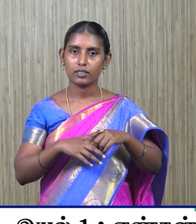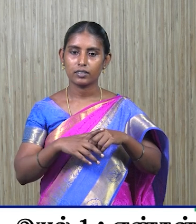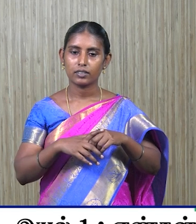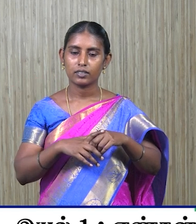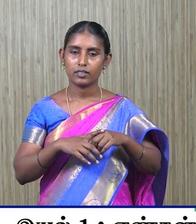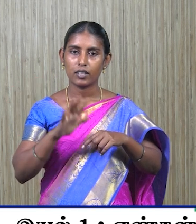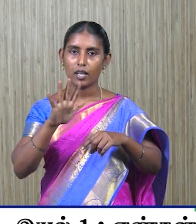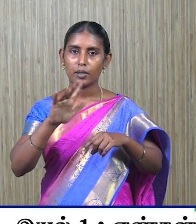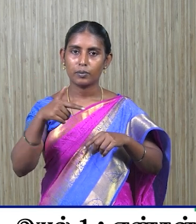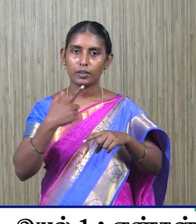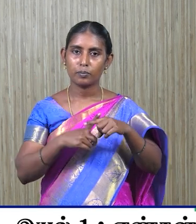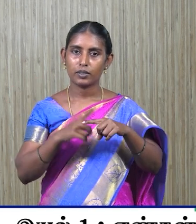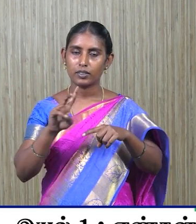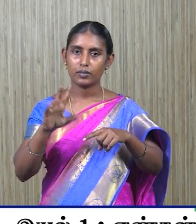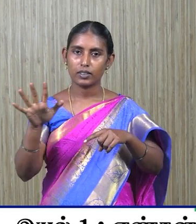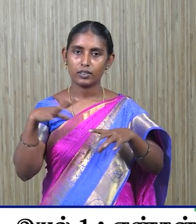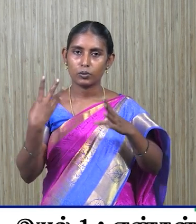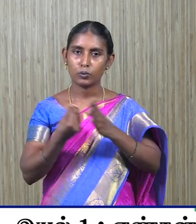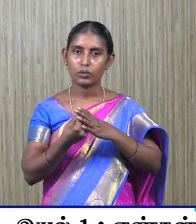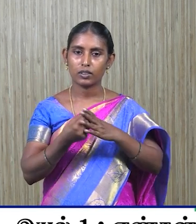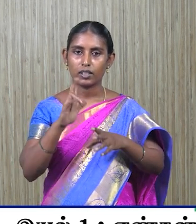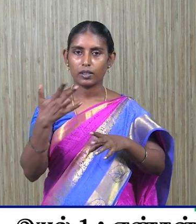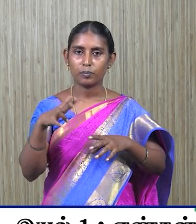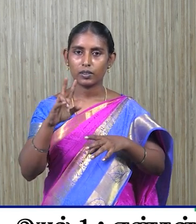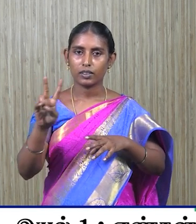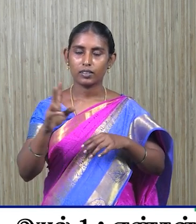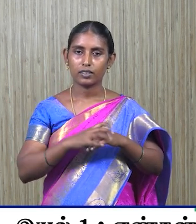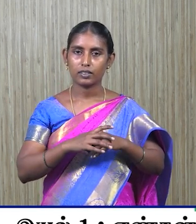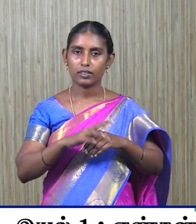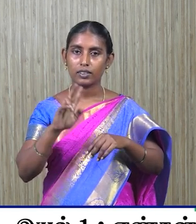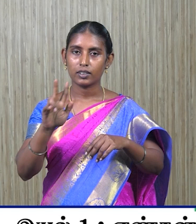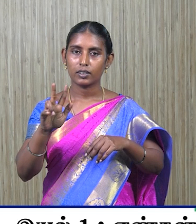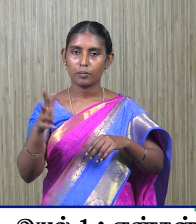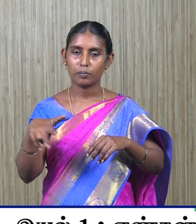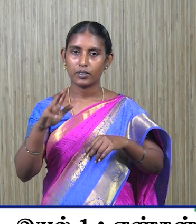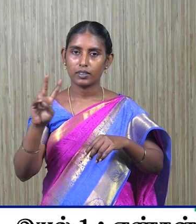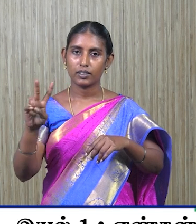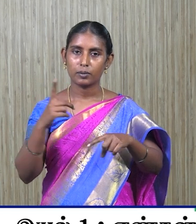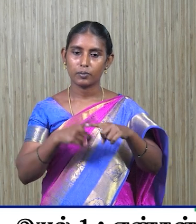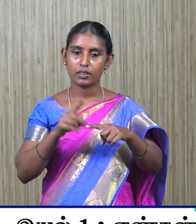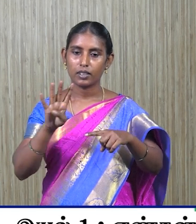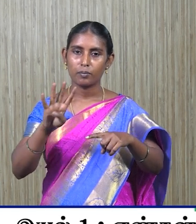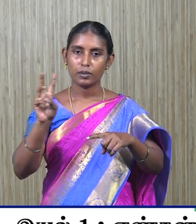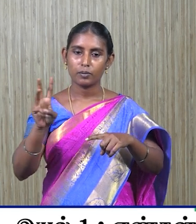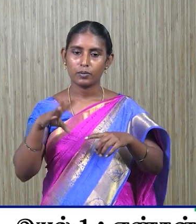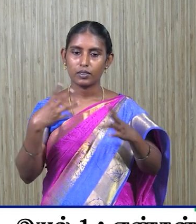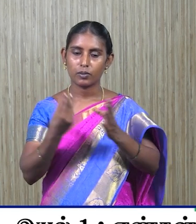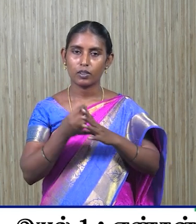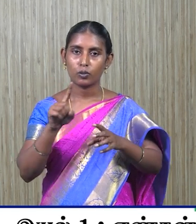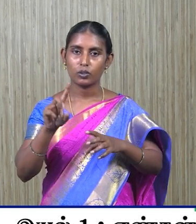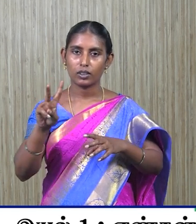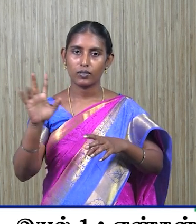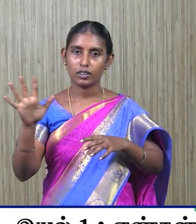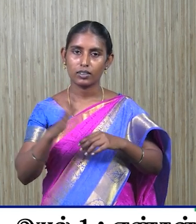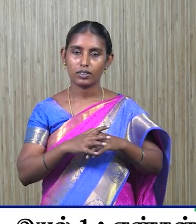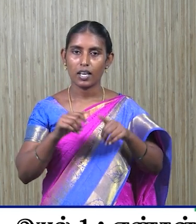57 - 25. 57 - 25 கூட்டினால் 82. 82 - 43 கூட்டினால் என்ன கிடைக்கும்? 125. அப்போ இருபுறங்களிலும்